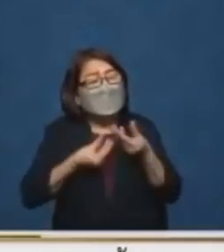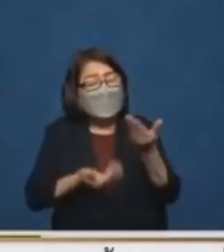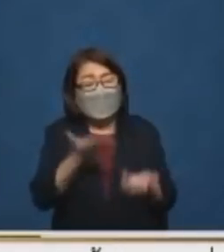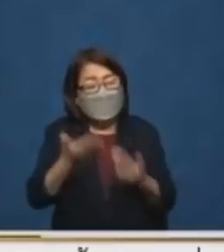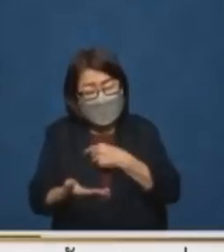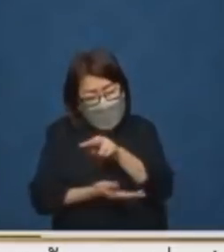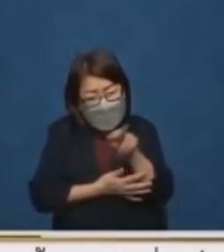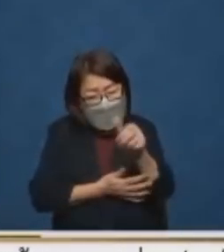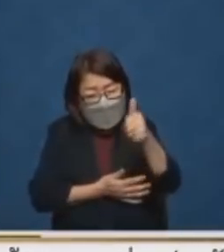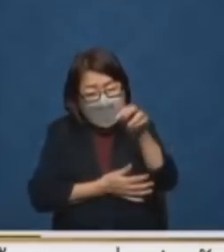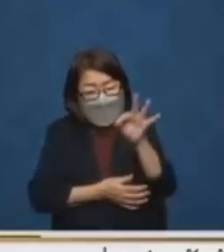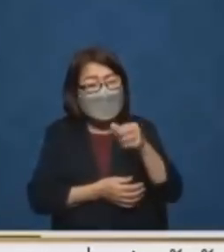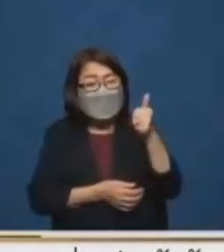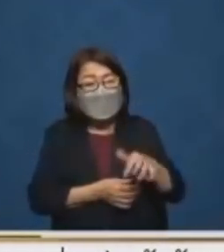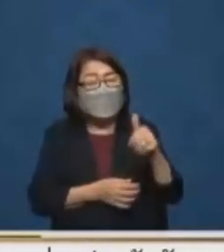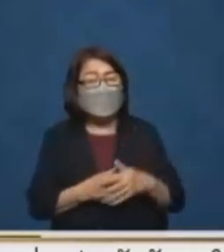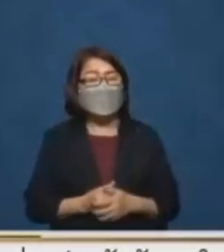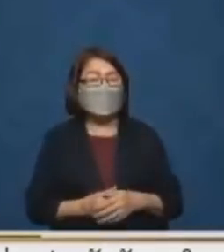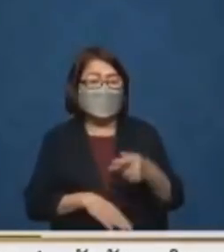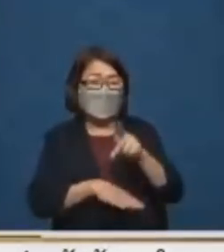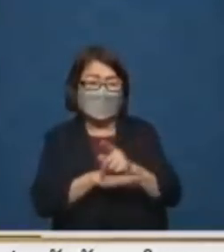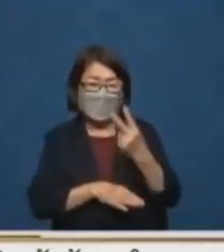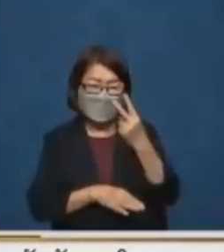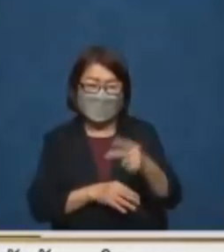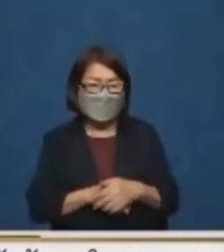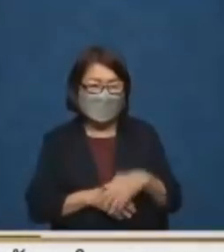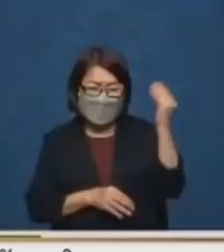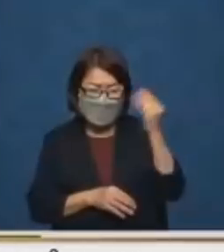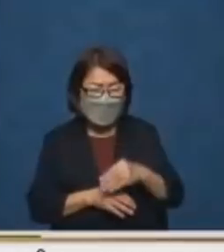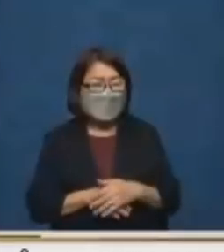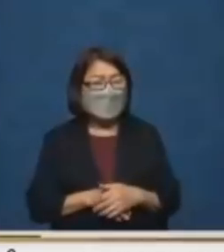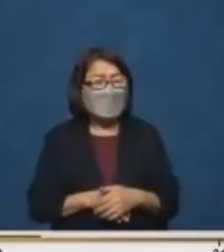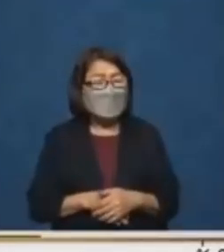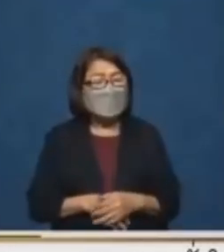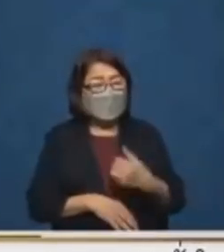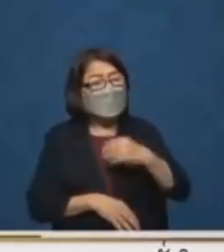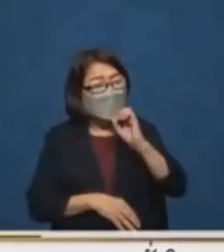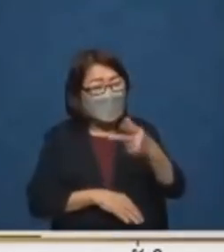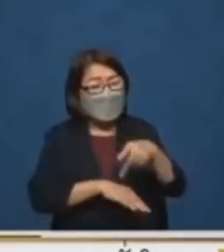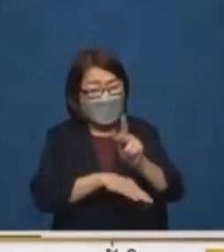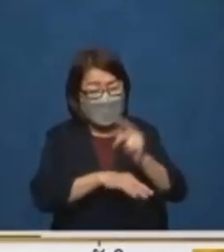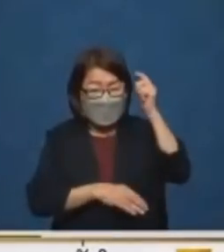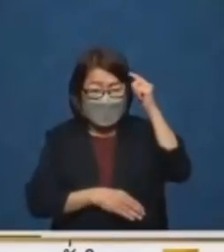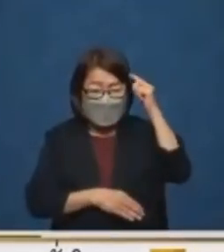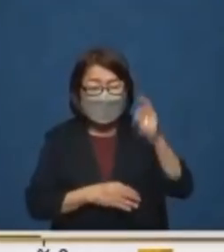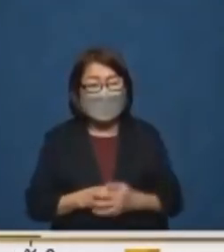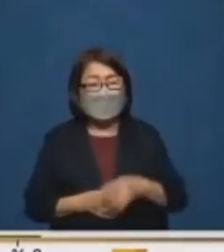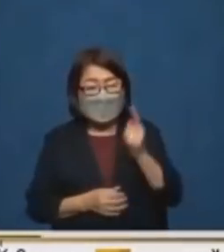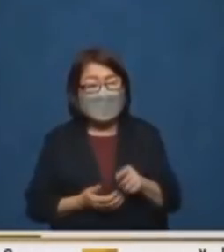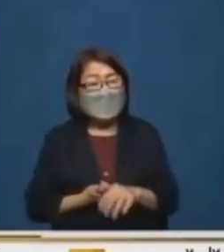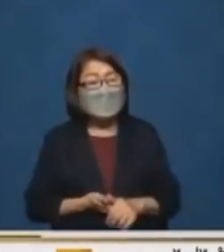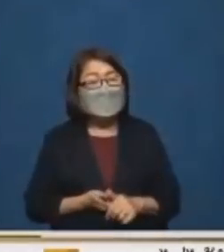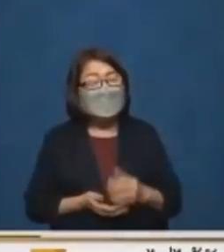านครัเหตุผลตงหลายทเปล่วงฟังไม่ขึนทั้สิ้นผมบอกท่ประธานเลยว่าไม่ซือ COVEC